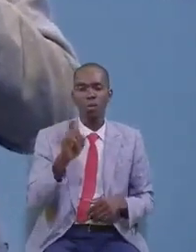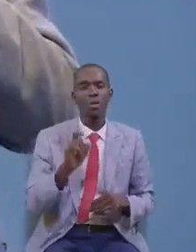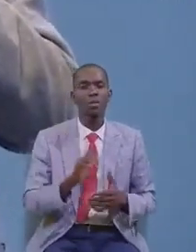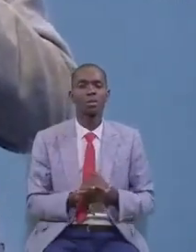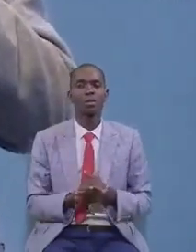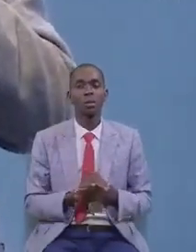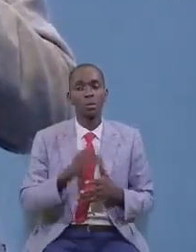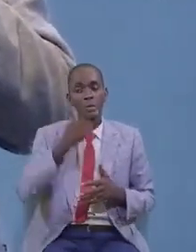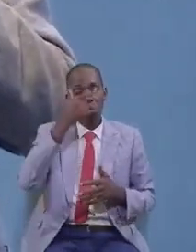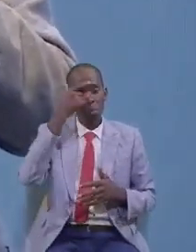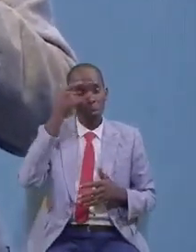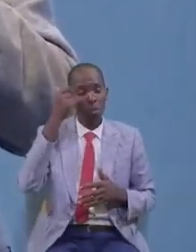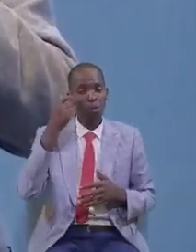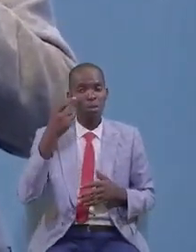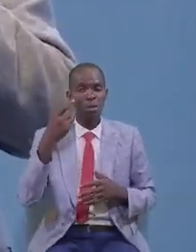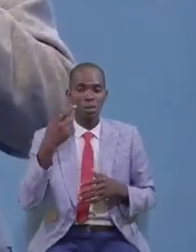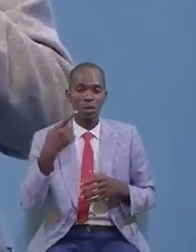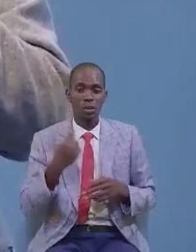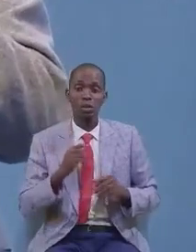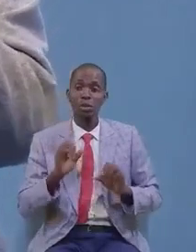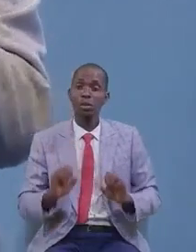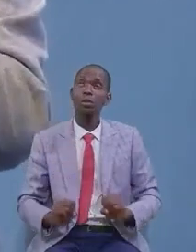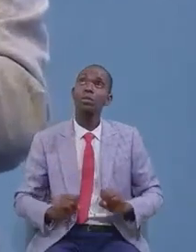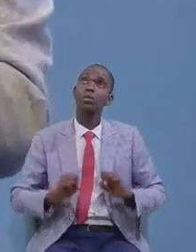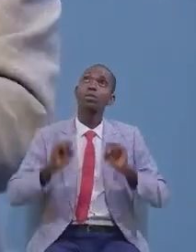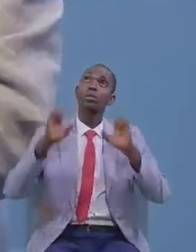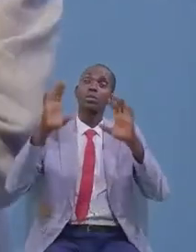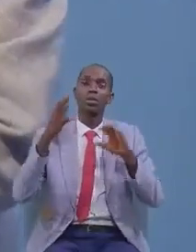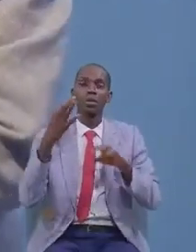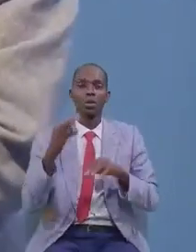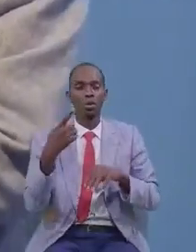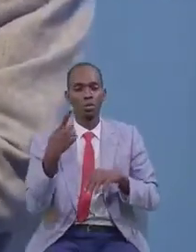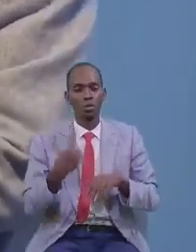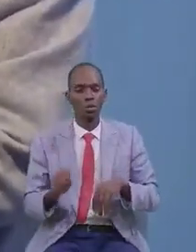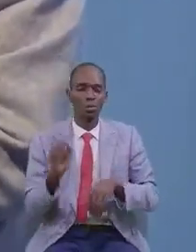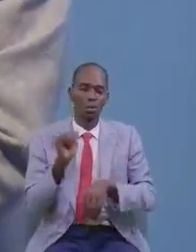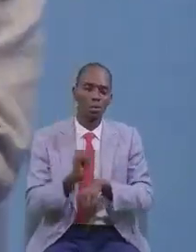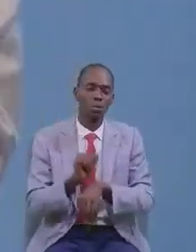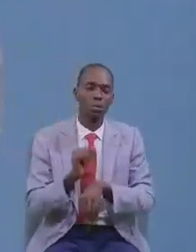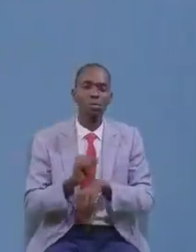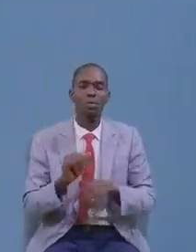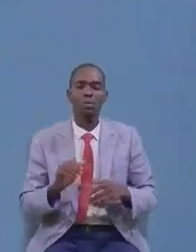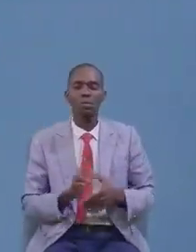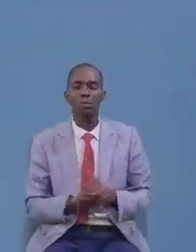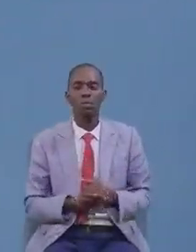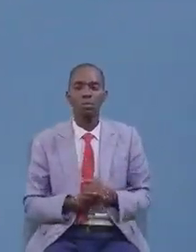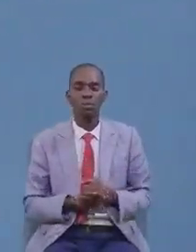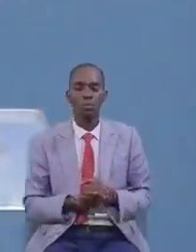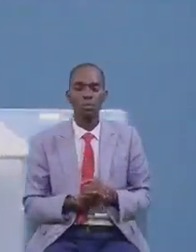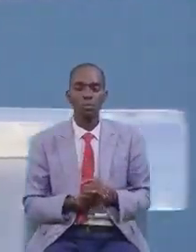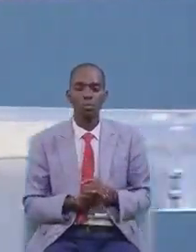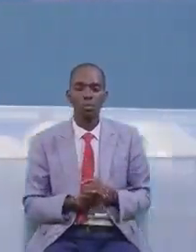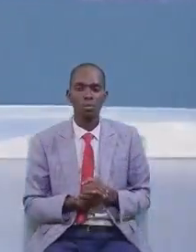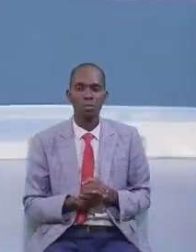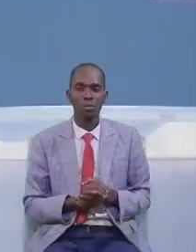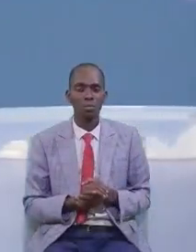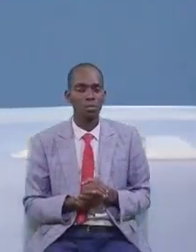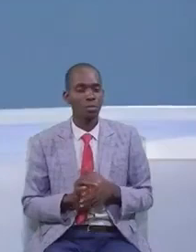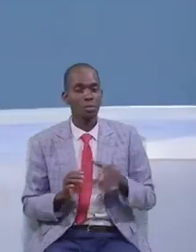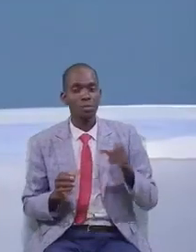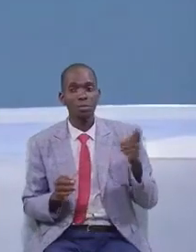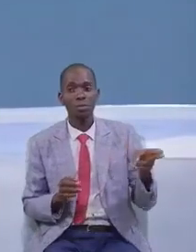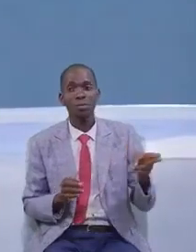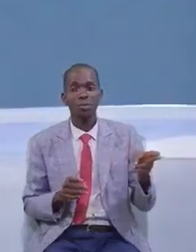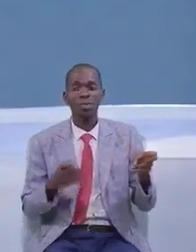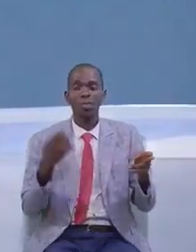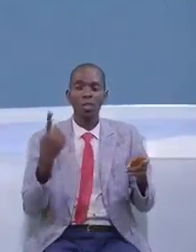The consecration of the commission, ఆ యొక్క ఆజ్ఞకు సంబంధించిన ప్రతిష్ట. The